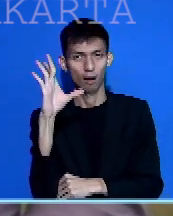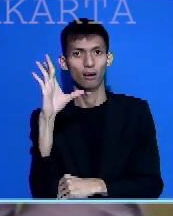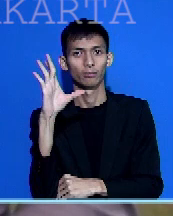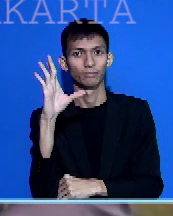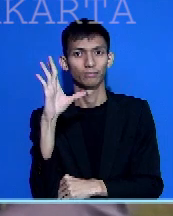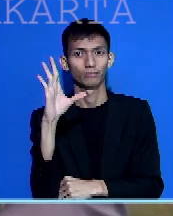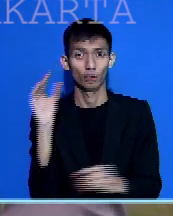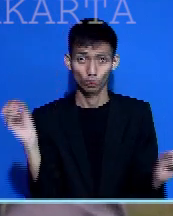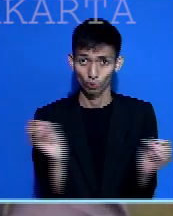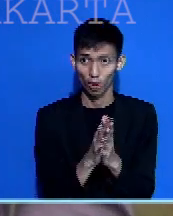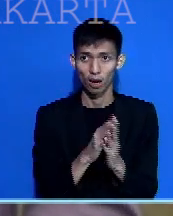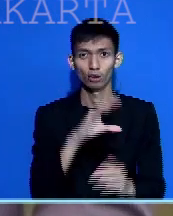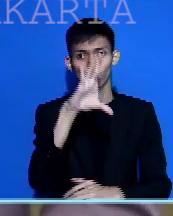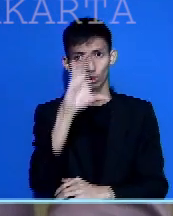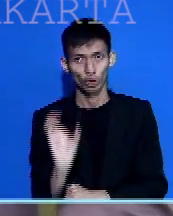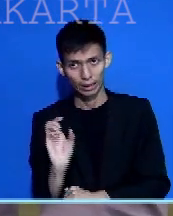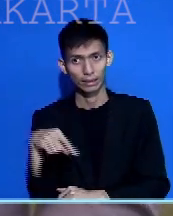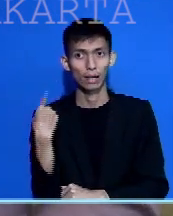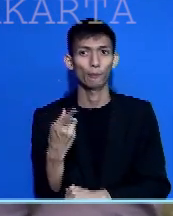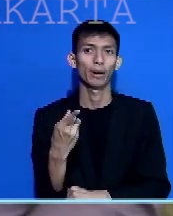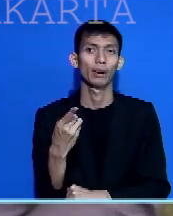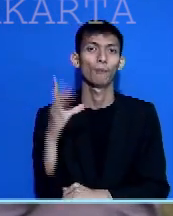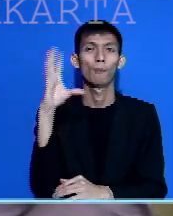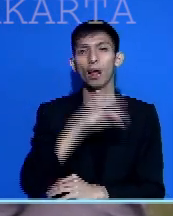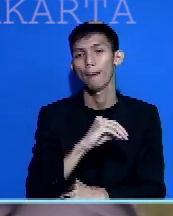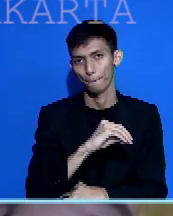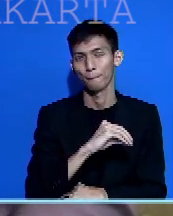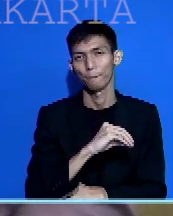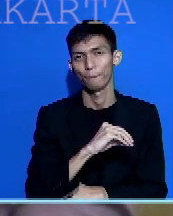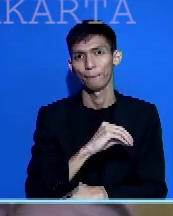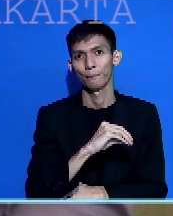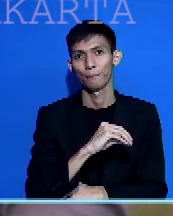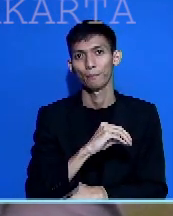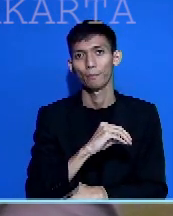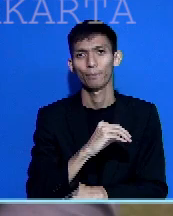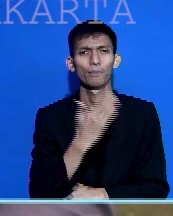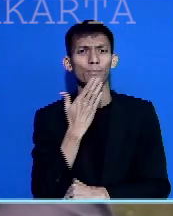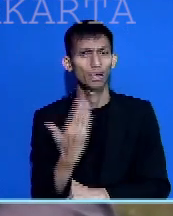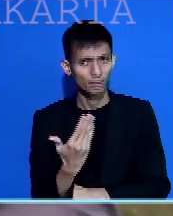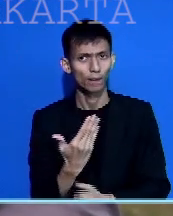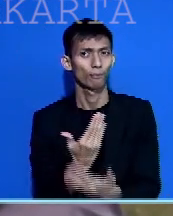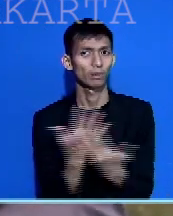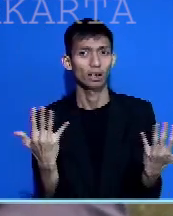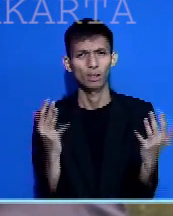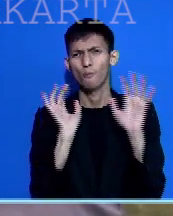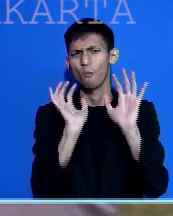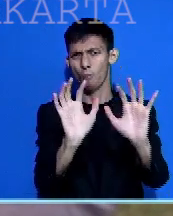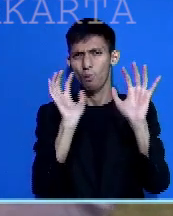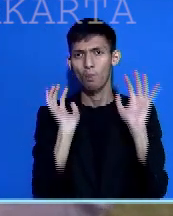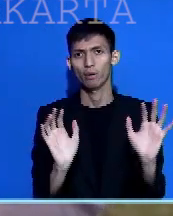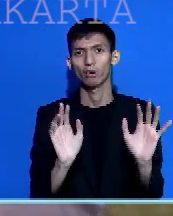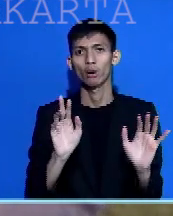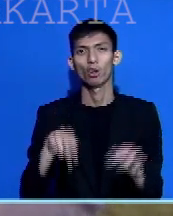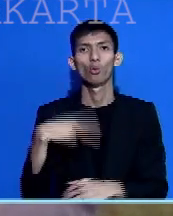hari menjelang petang atau malam hari yang mana tentunya masyarakat ee banyak mobilitasnya di